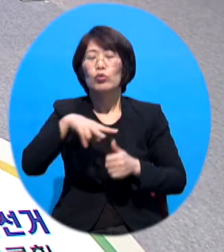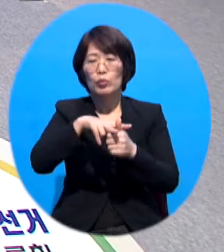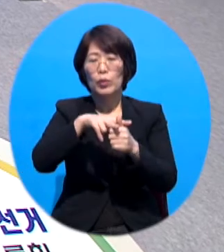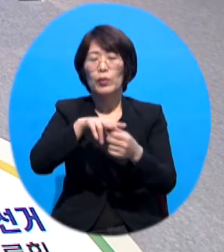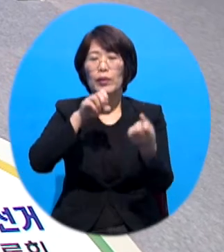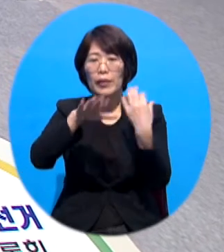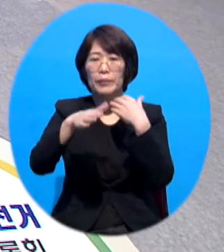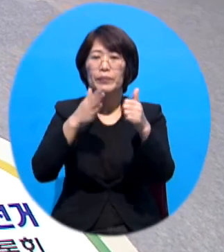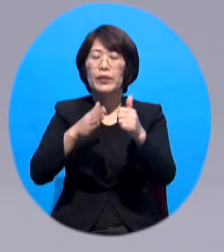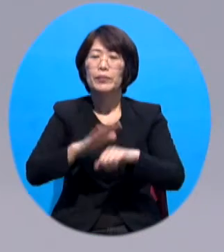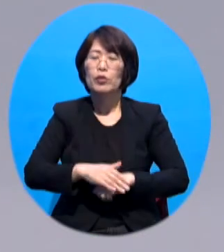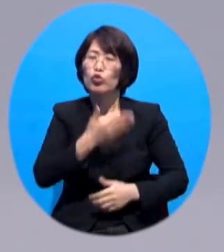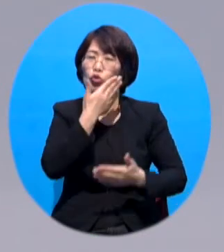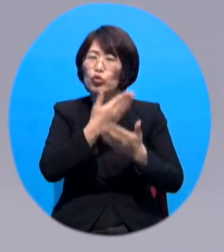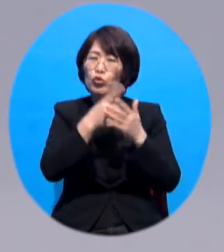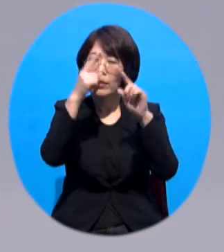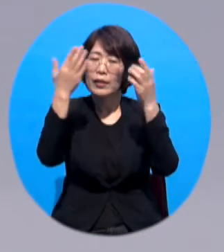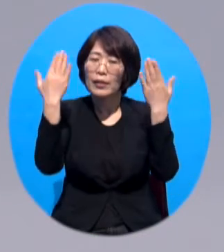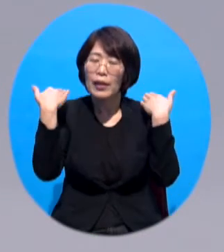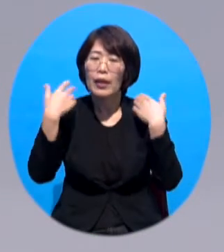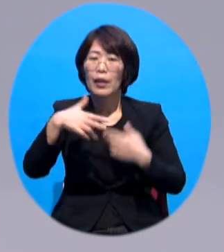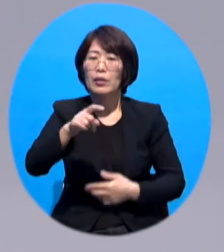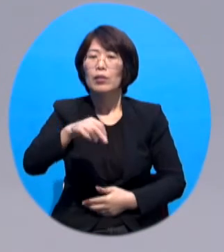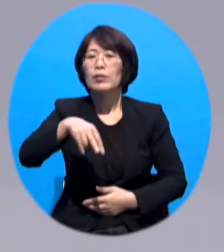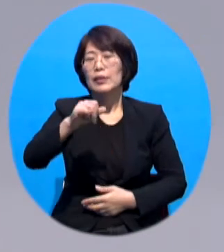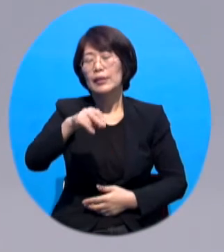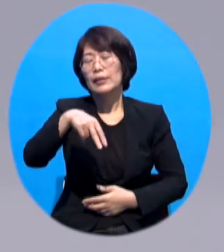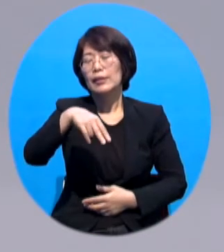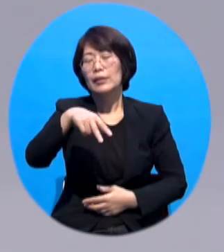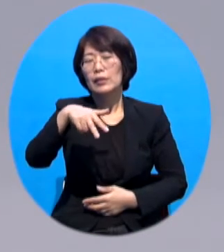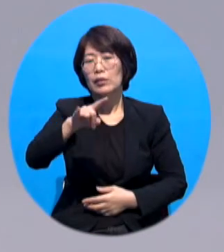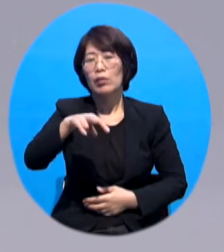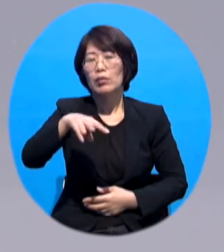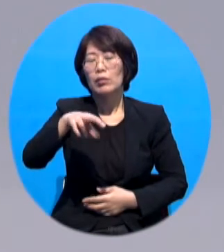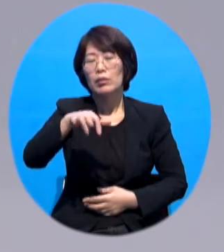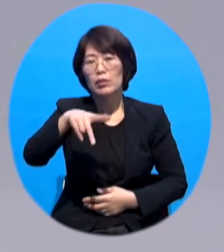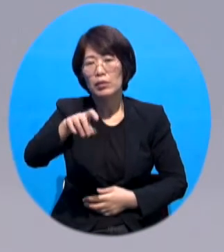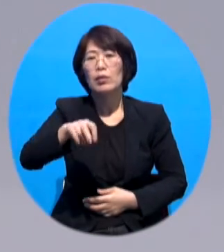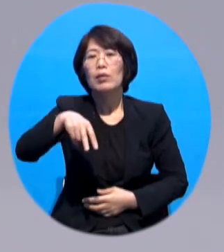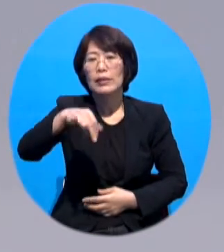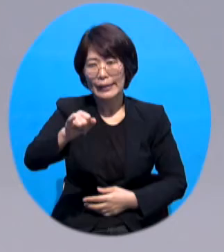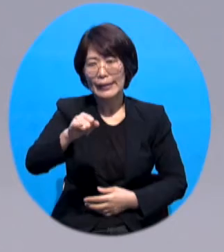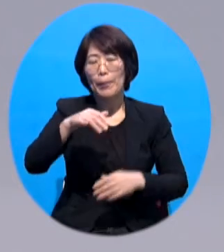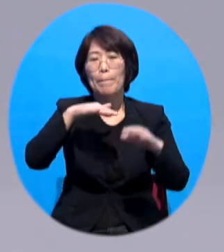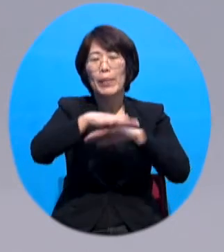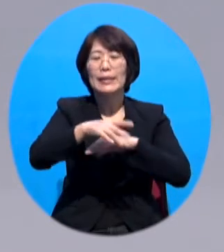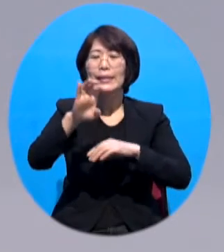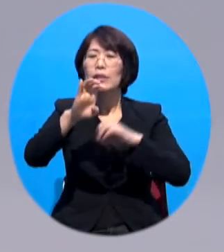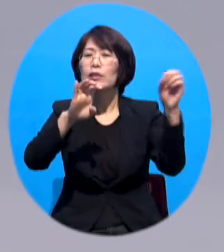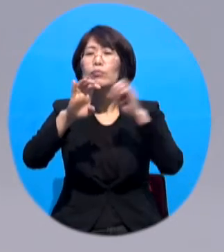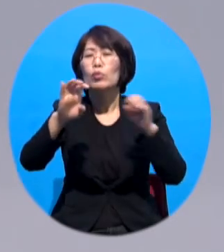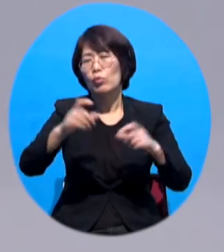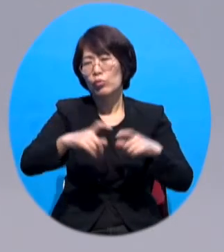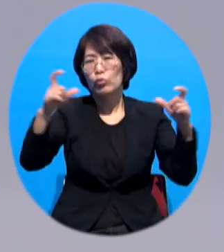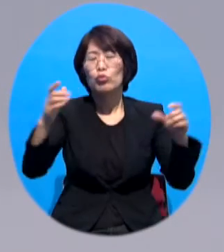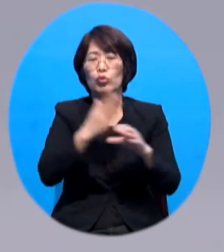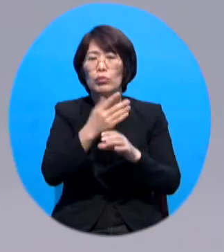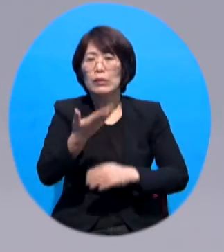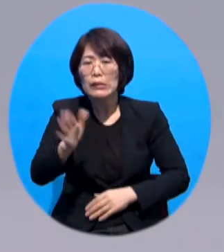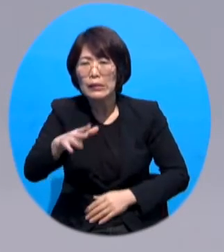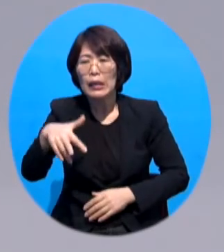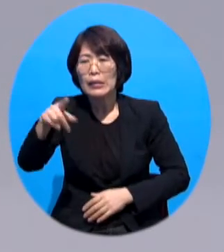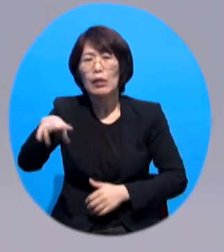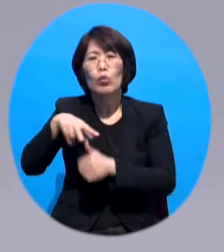주십시오 주요 대학은 점식 요정을 40% 까지 확대하고 있습니다 그런데 장성 예비 후보는